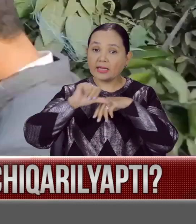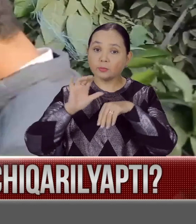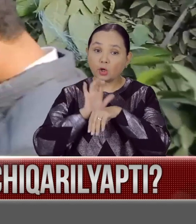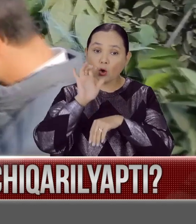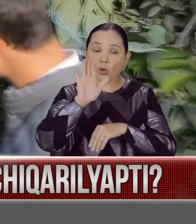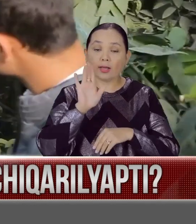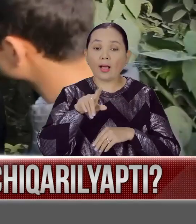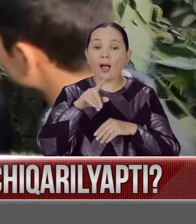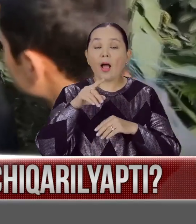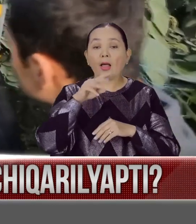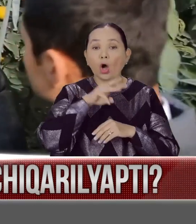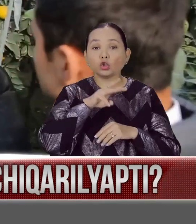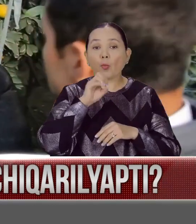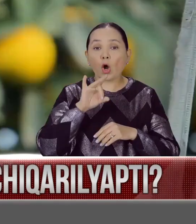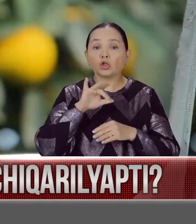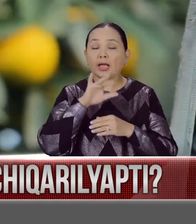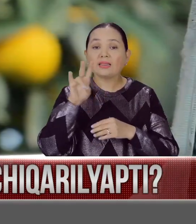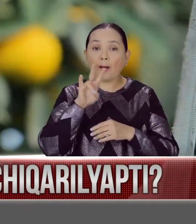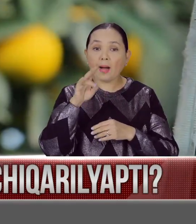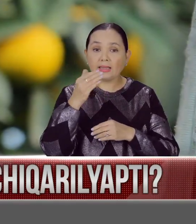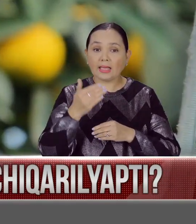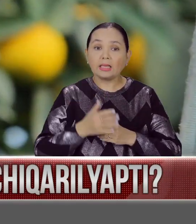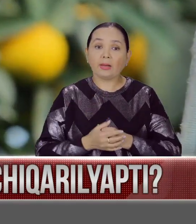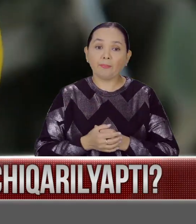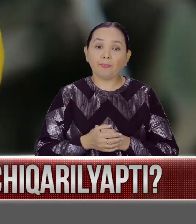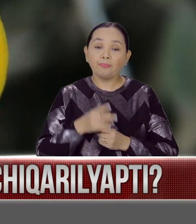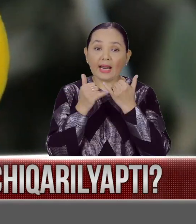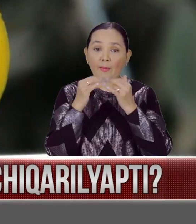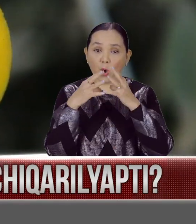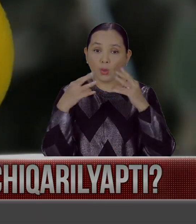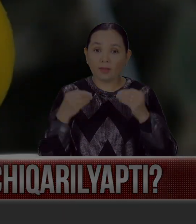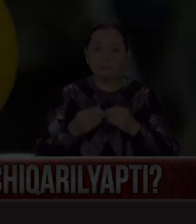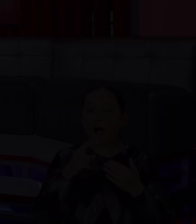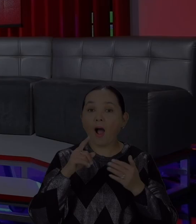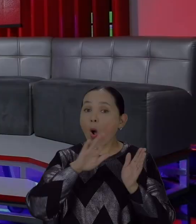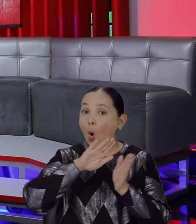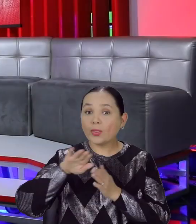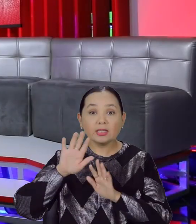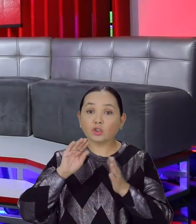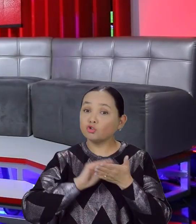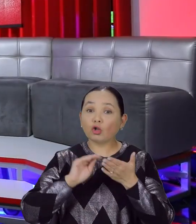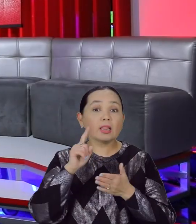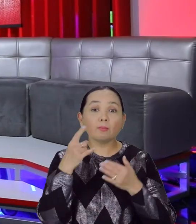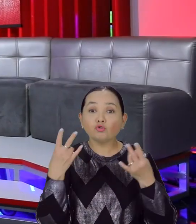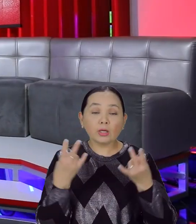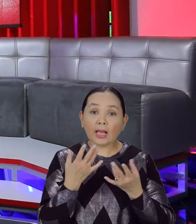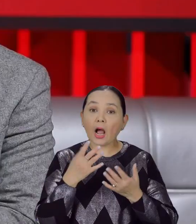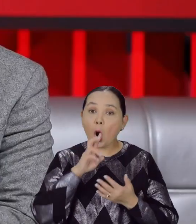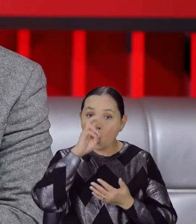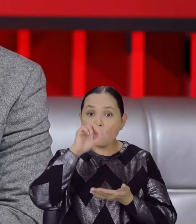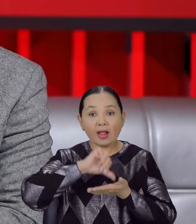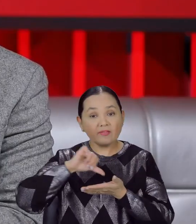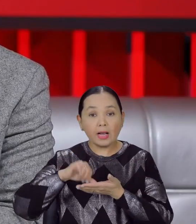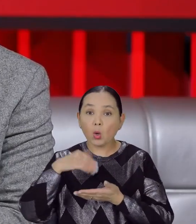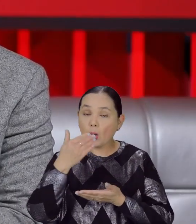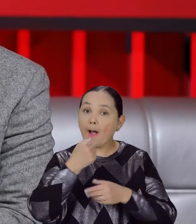qilinadi. Temur Malik Vohidov, Nozimjon Hojiyev, Namangan. Limonlarimiz mana hosildorligini ko'rib turibmiz. Jurnalistika o'zi nima uchun kerak? Hukumat